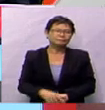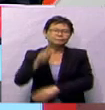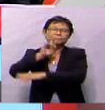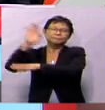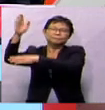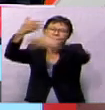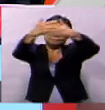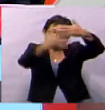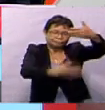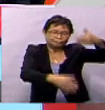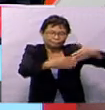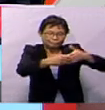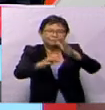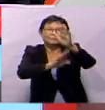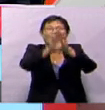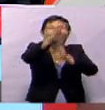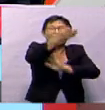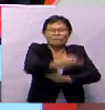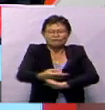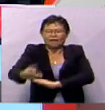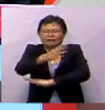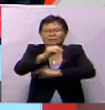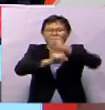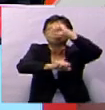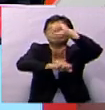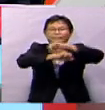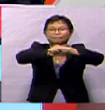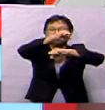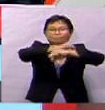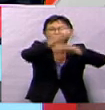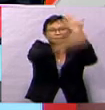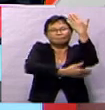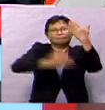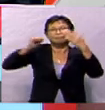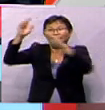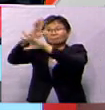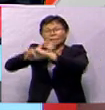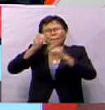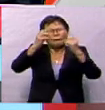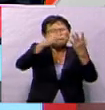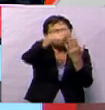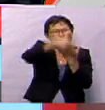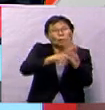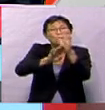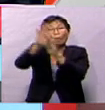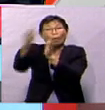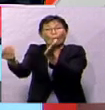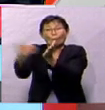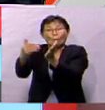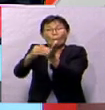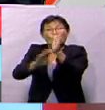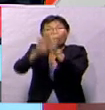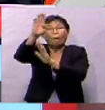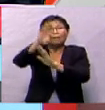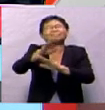Manifesto BN turut memacu pembangunan prasarana dan infrastruktur di seluruh negara. Lebih banyak program pembangunan semula mampu